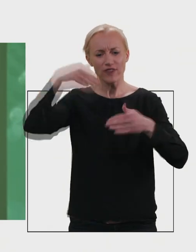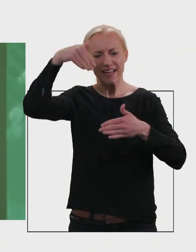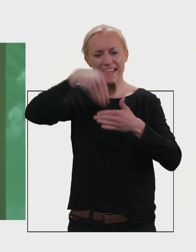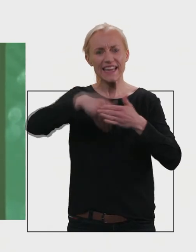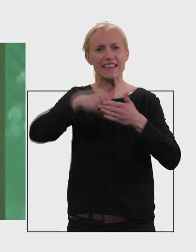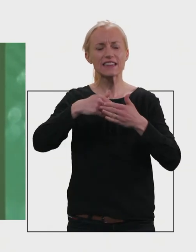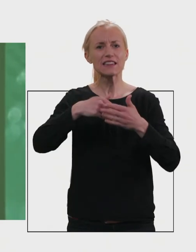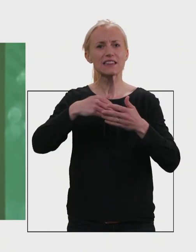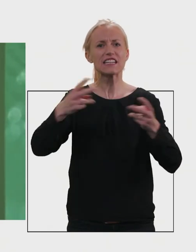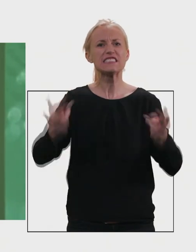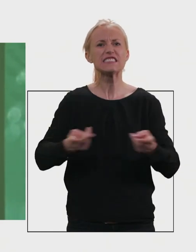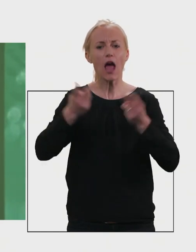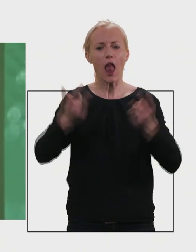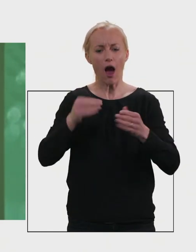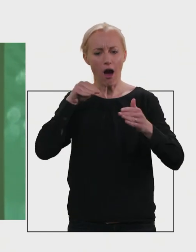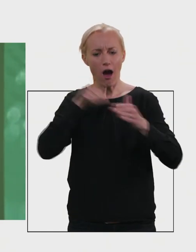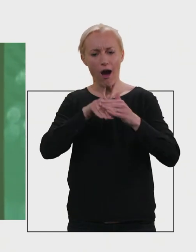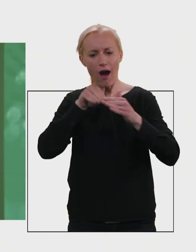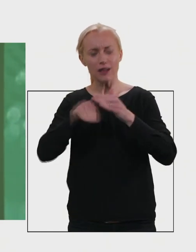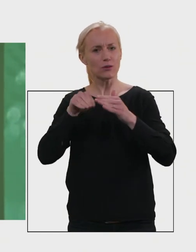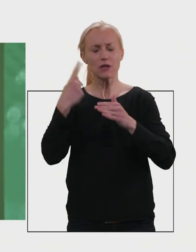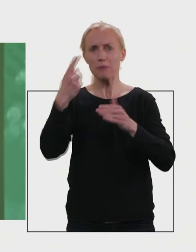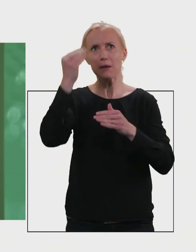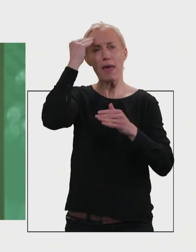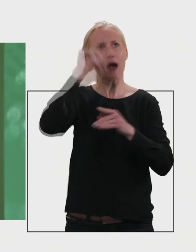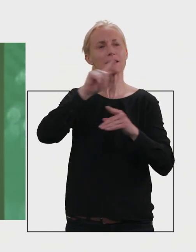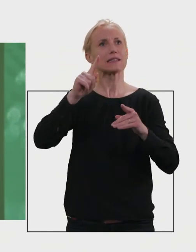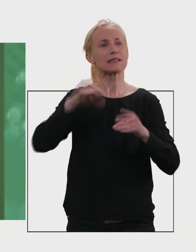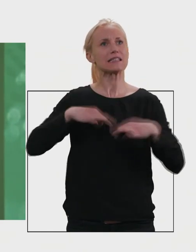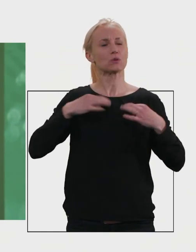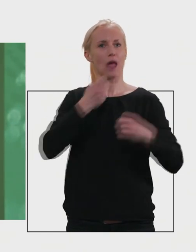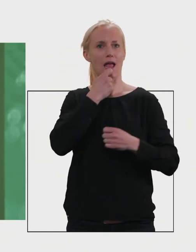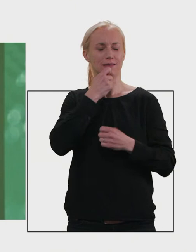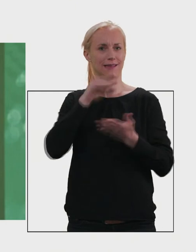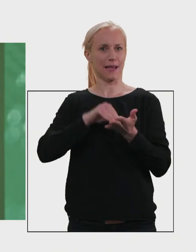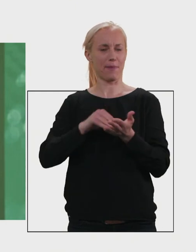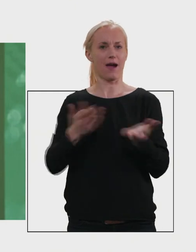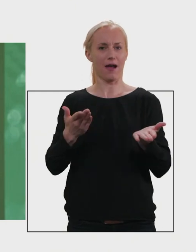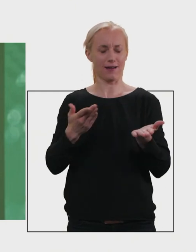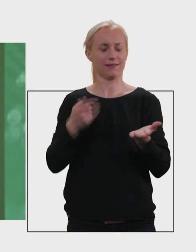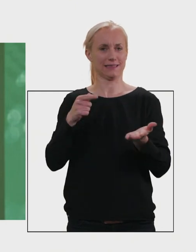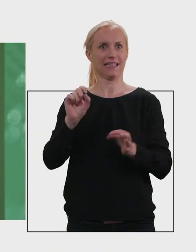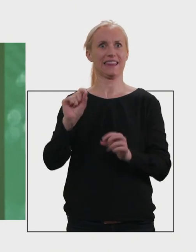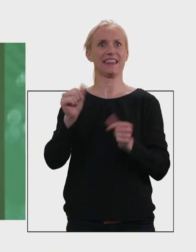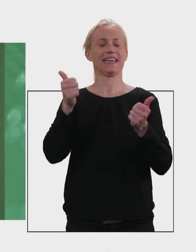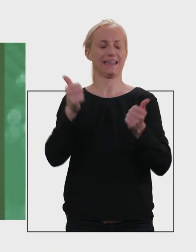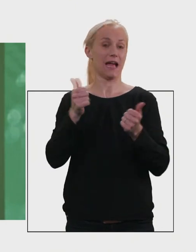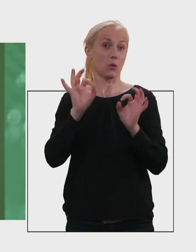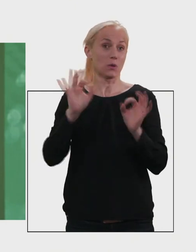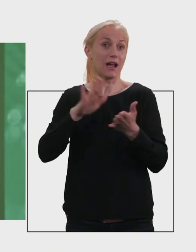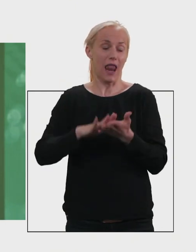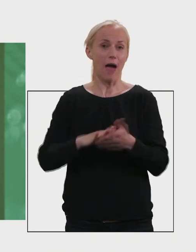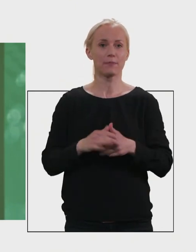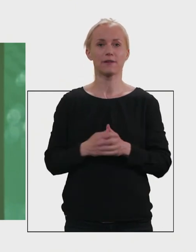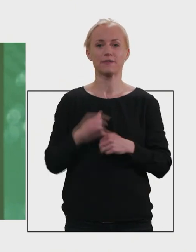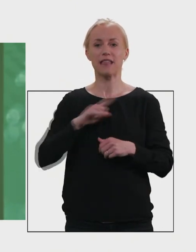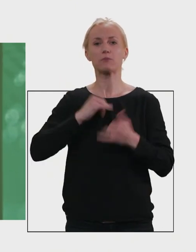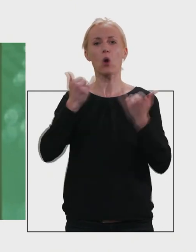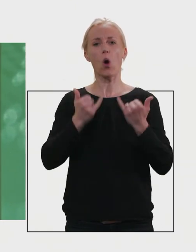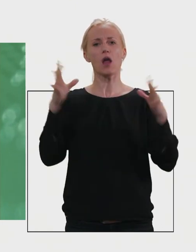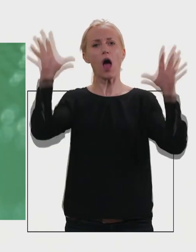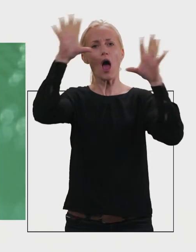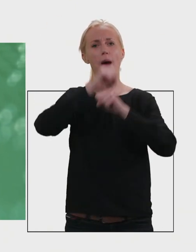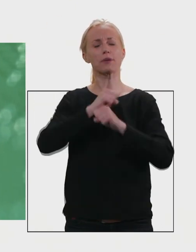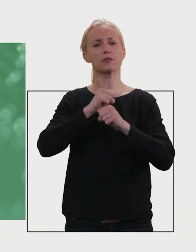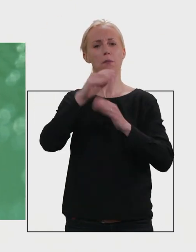merken, dass sie auch was Gesundes gegessen haben. So, das ist der Trick, hat ganz gut funktioniert. Ich werde heute Abend so ein bisschen durch das